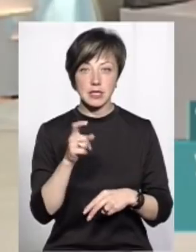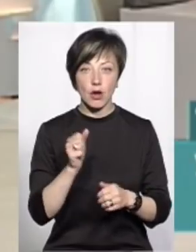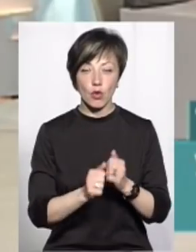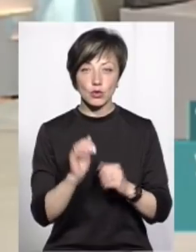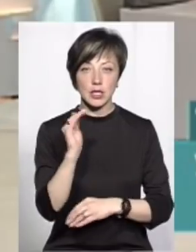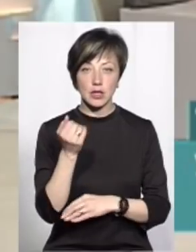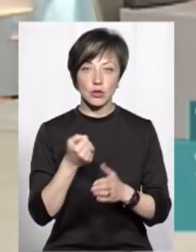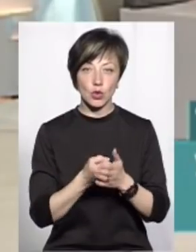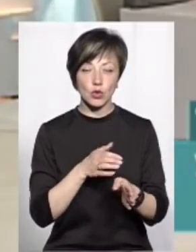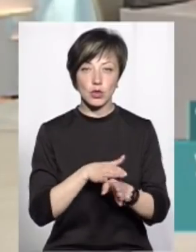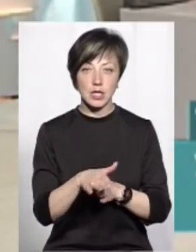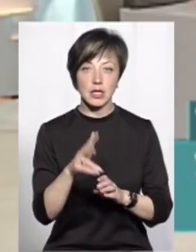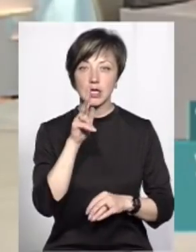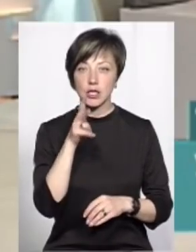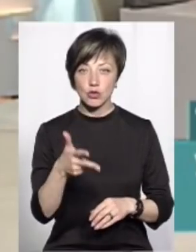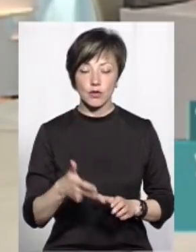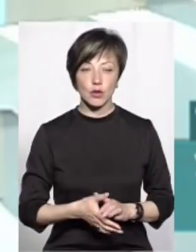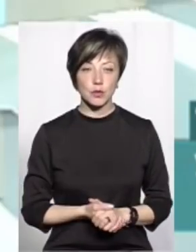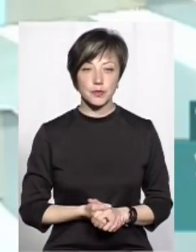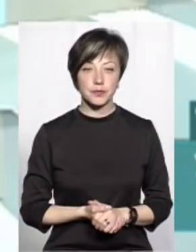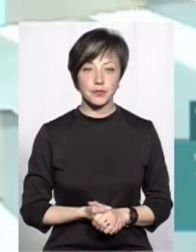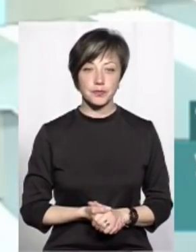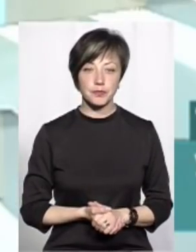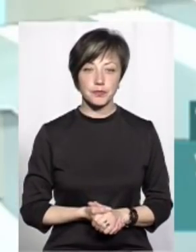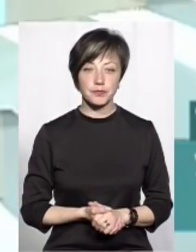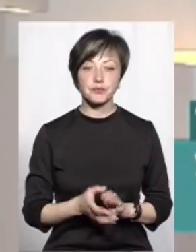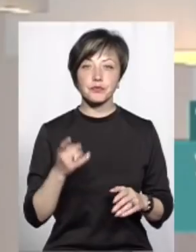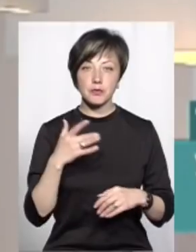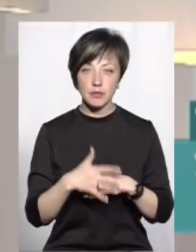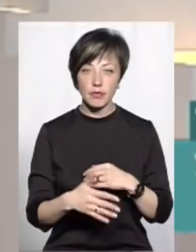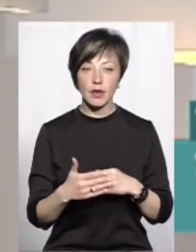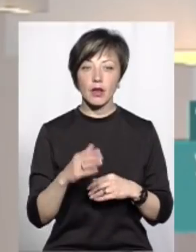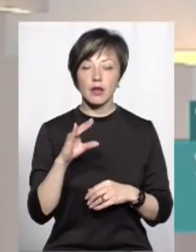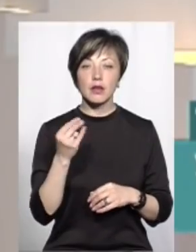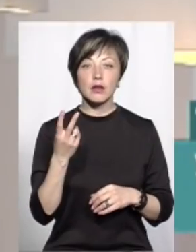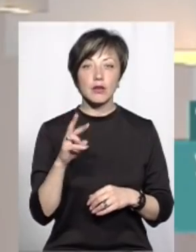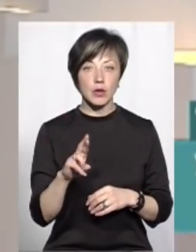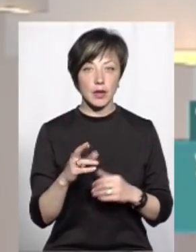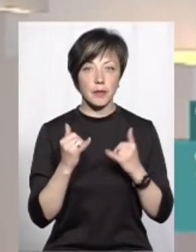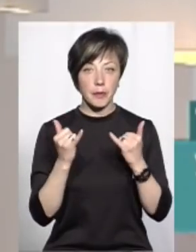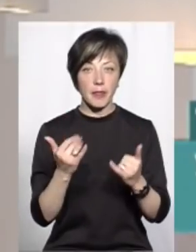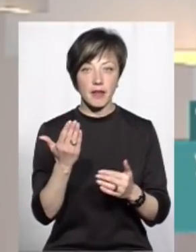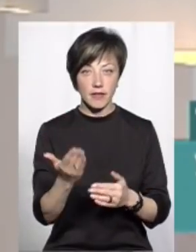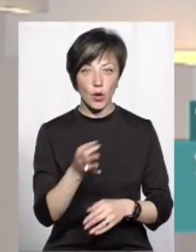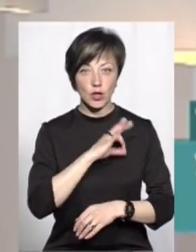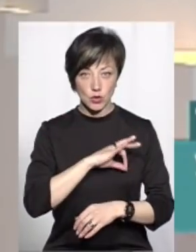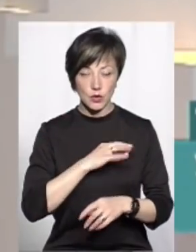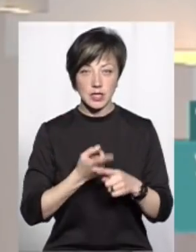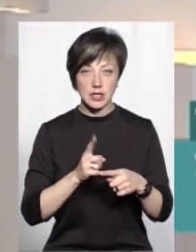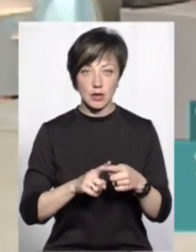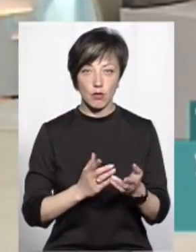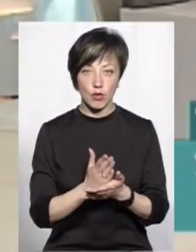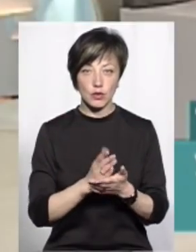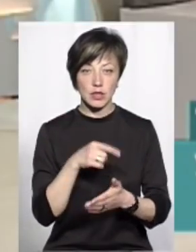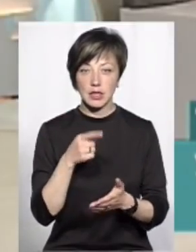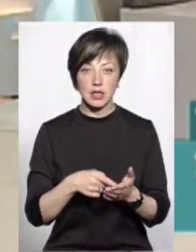кожну дитину до досягнення неї трирічного віку. Зрозуміло. Пані Юлія, а ви якраз користуєтесь цією